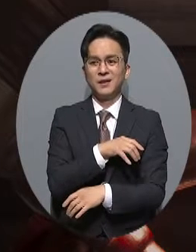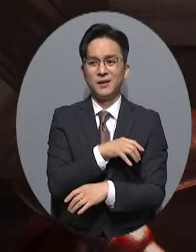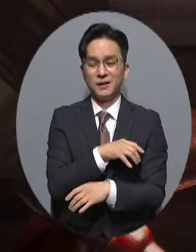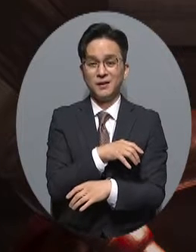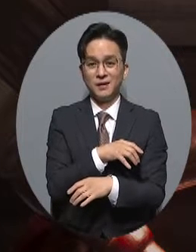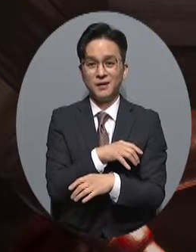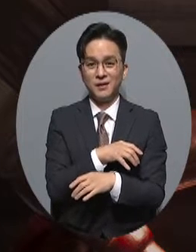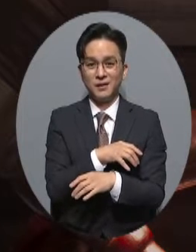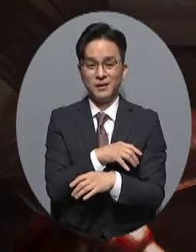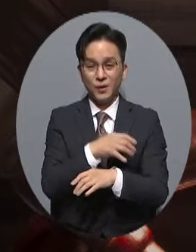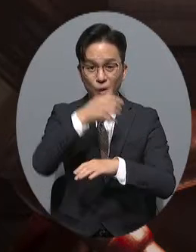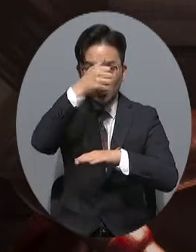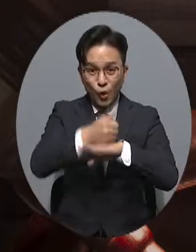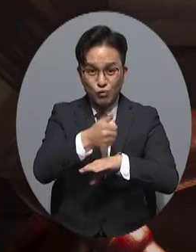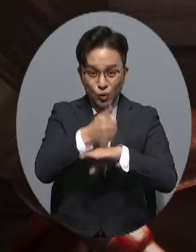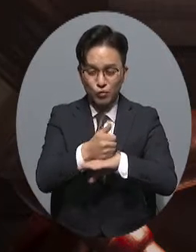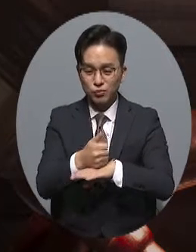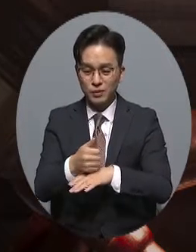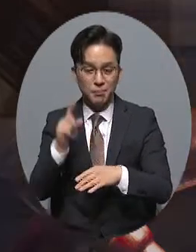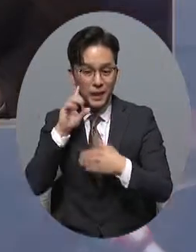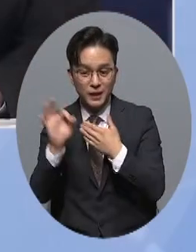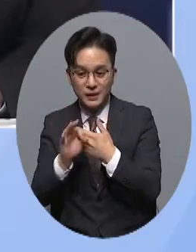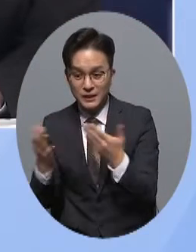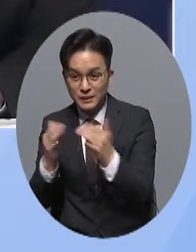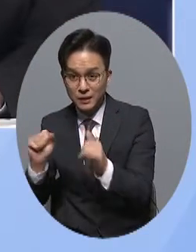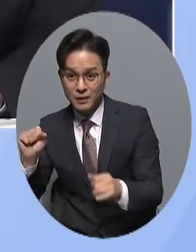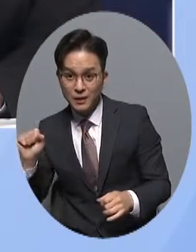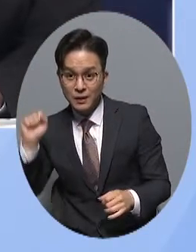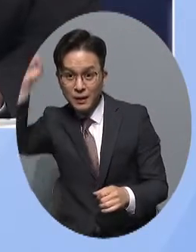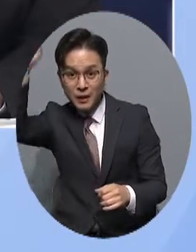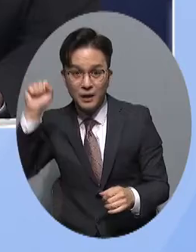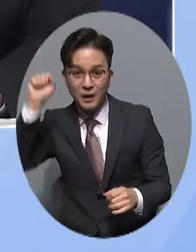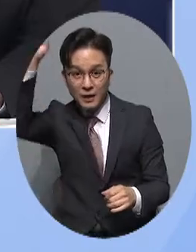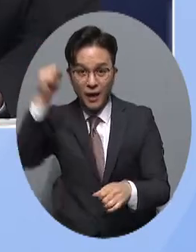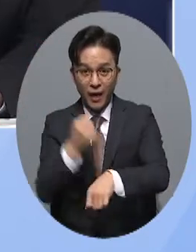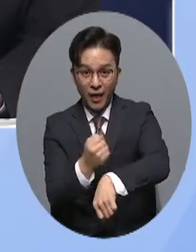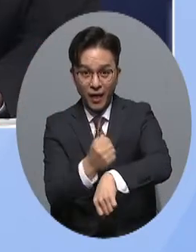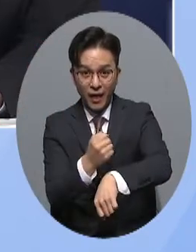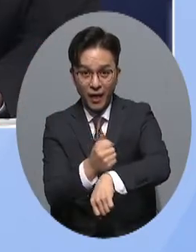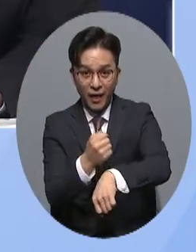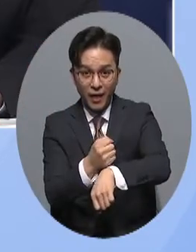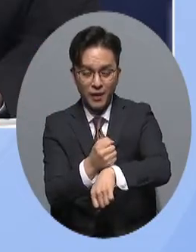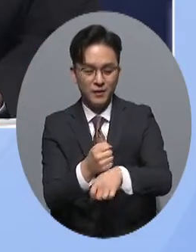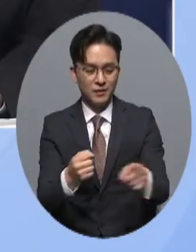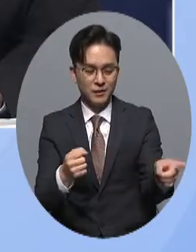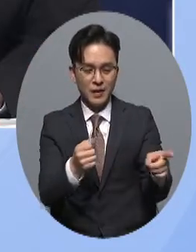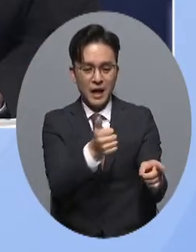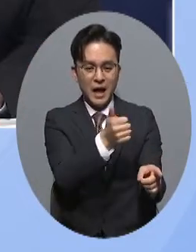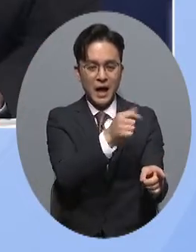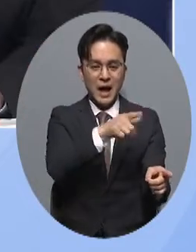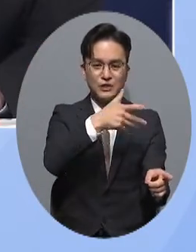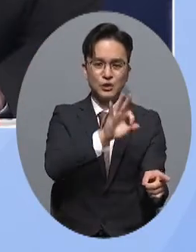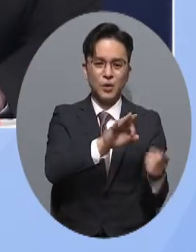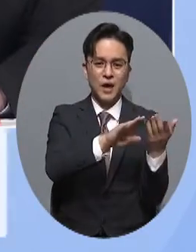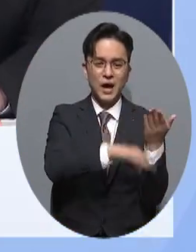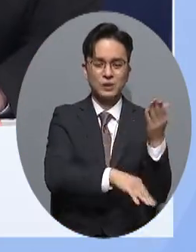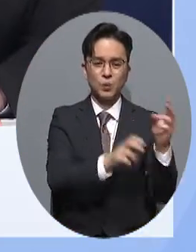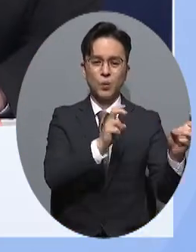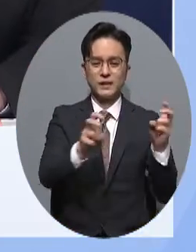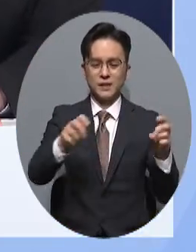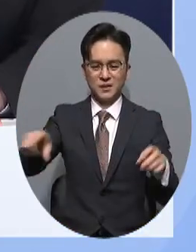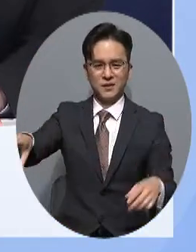불법화업의 범위가 넓어지는 부분이 있어서 최소한 개인을 상대로 한 손해배상에 대해서는 좀 제어를 하는게 맞지